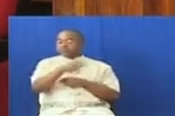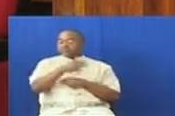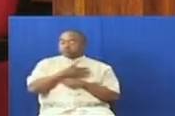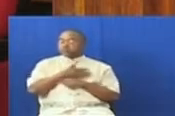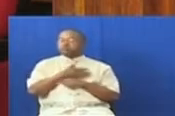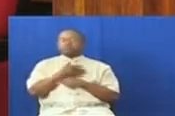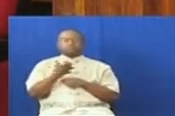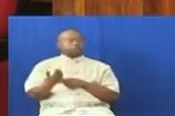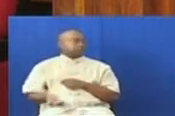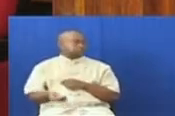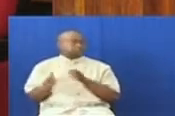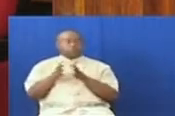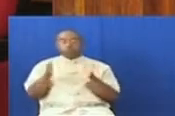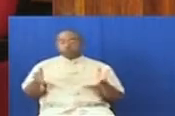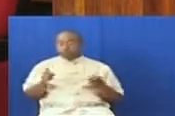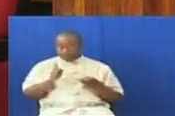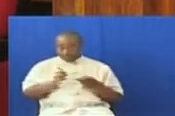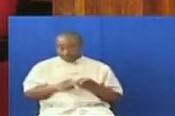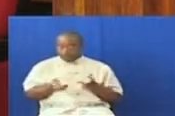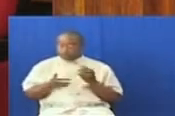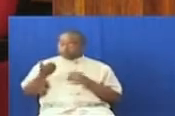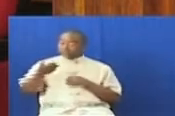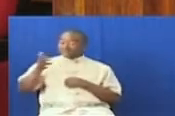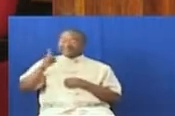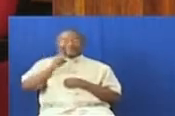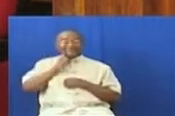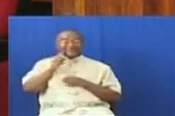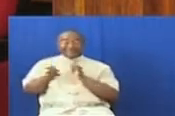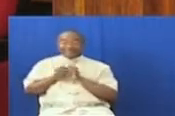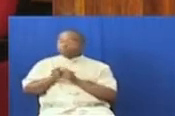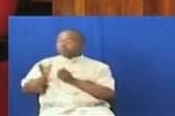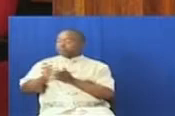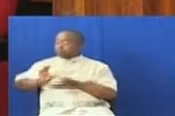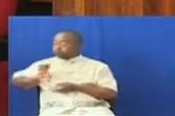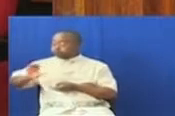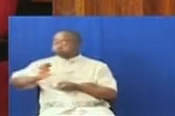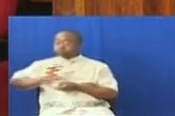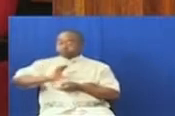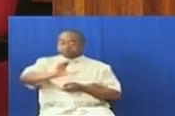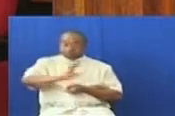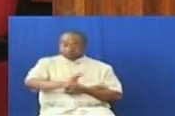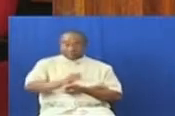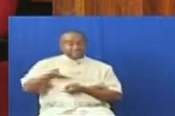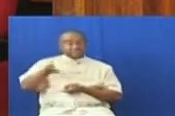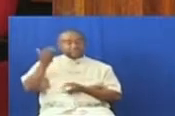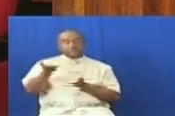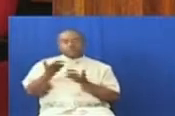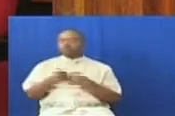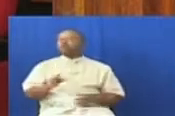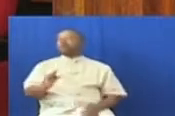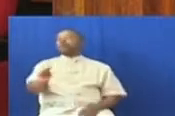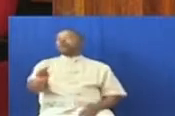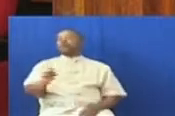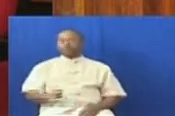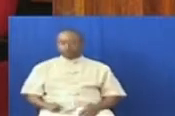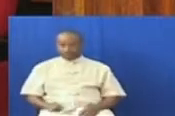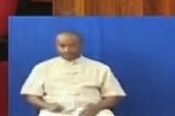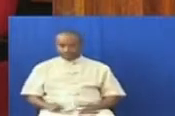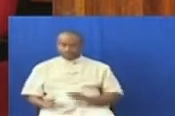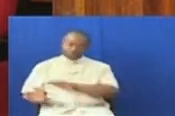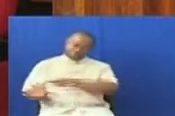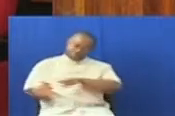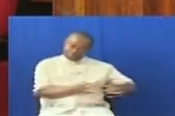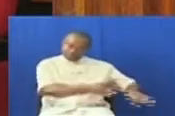na uwezo wa serikali kugalimia kila jambo imekuwa ni mdogo sana. Mtaenda ukurasa wa